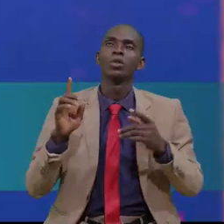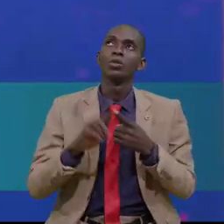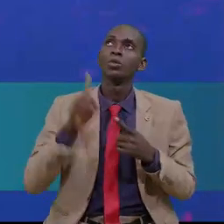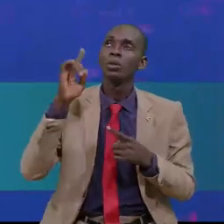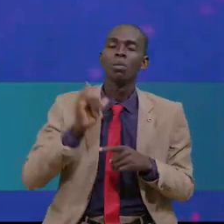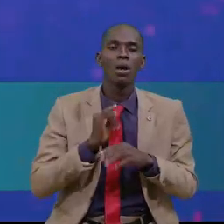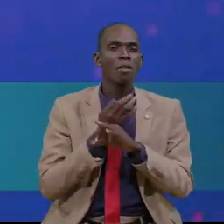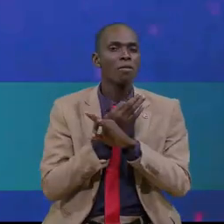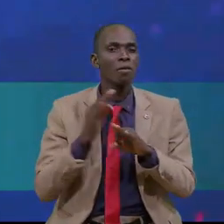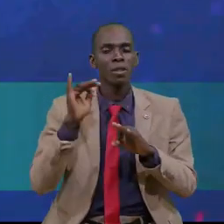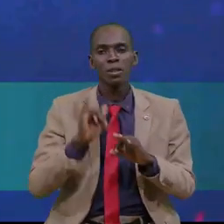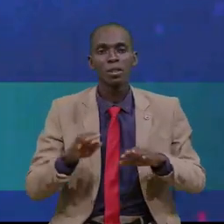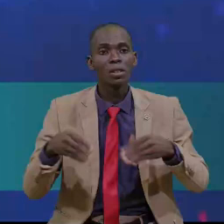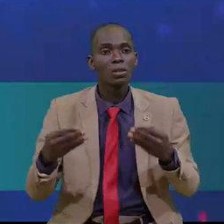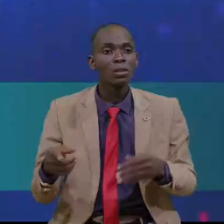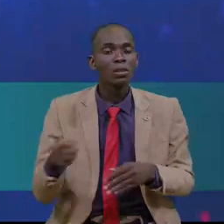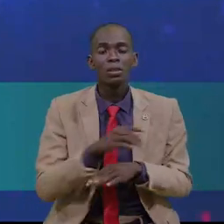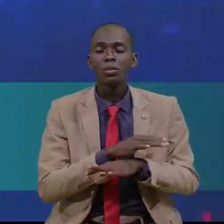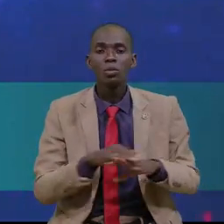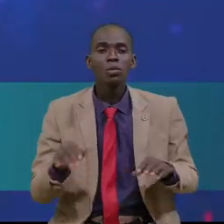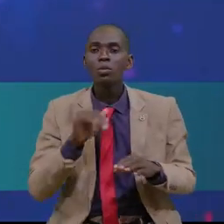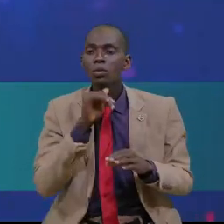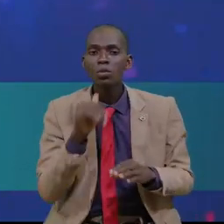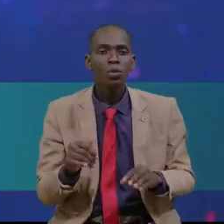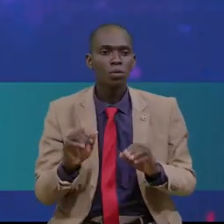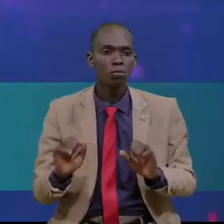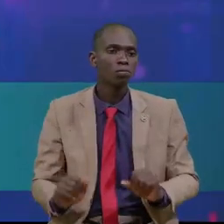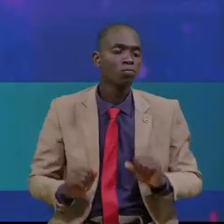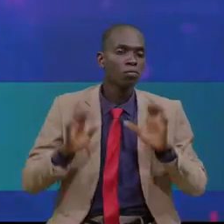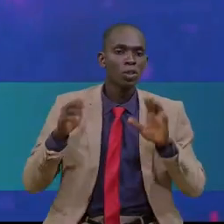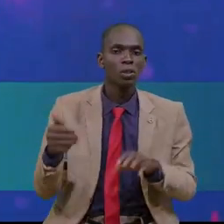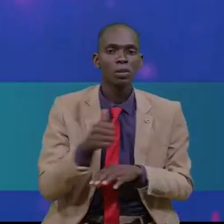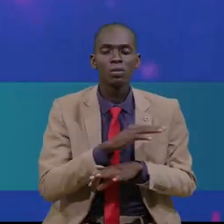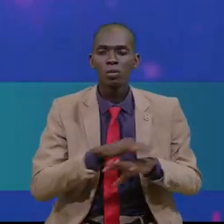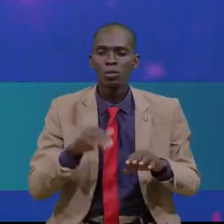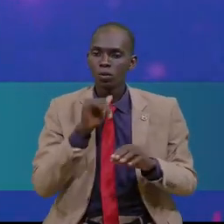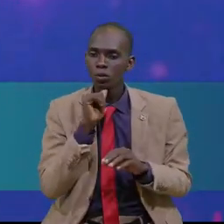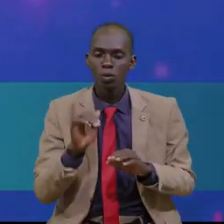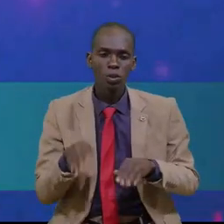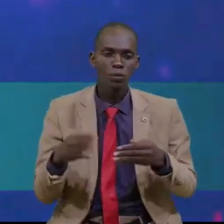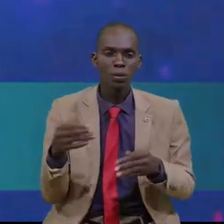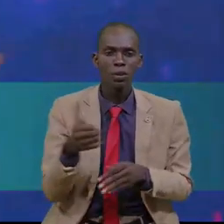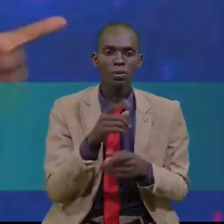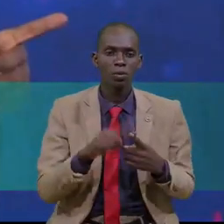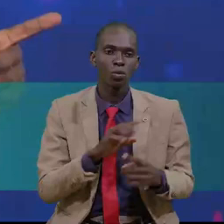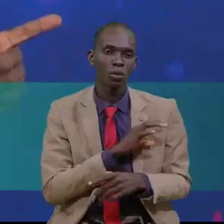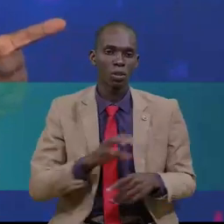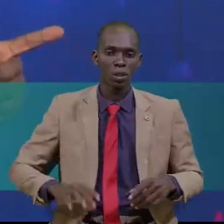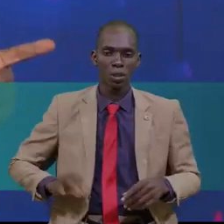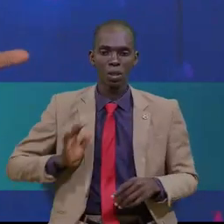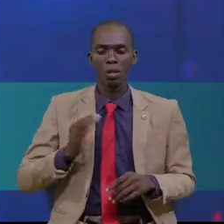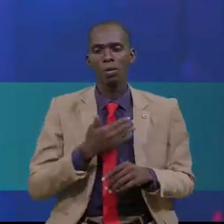gratuit, je donne. Il ne fléchisse pas devant lui. Il ne s'abandonne pas à Christ, notre